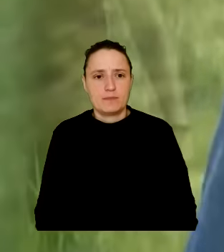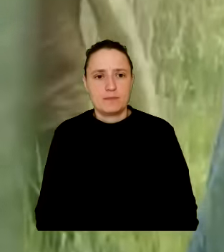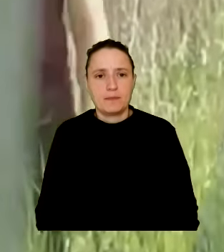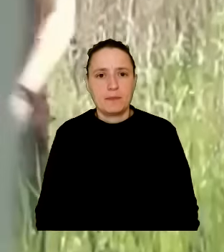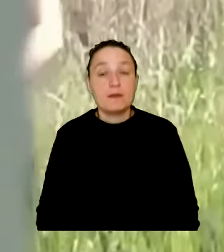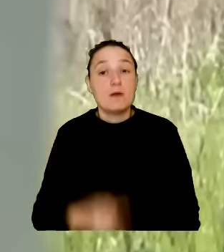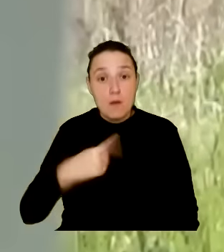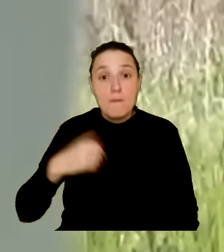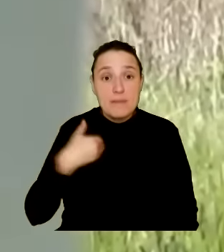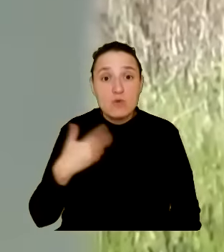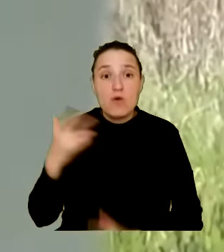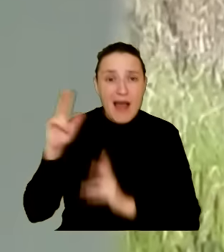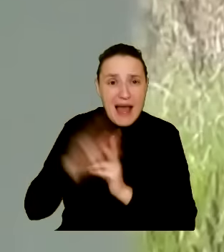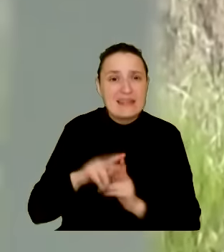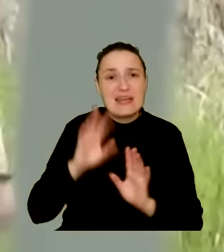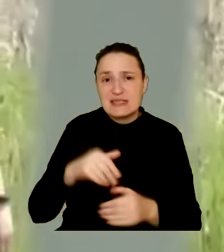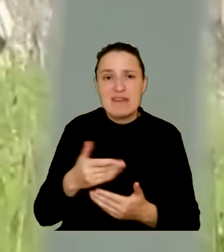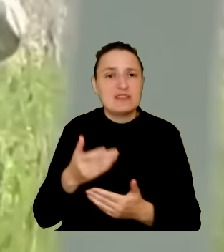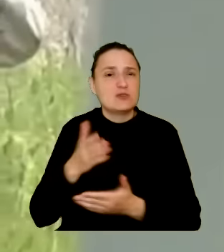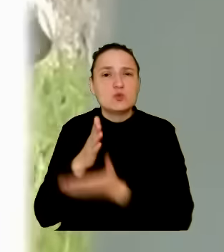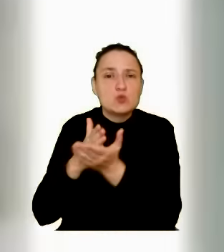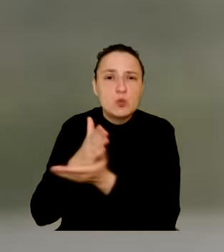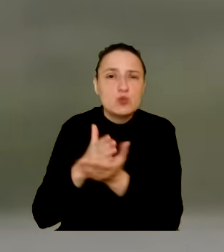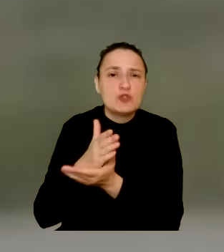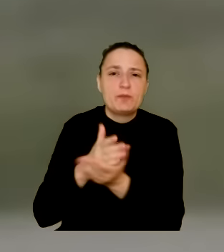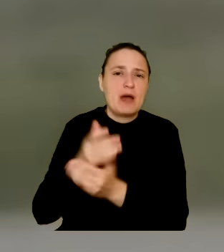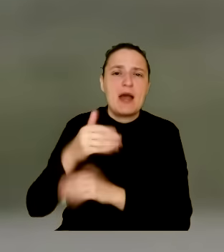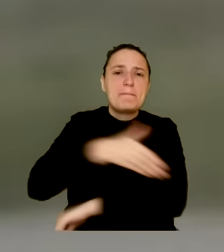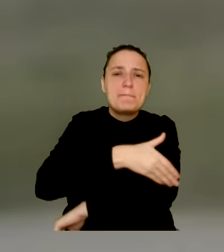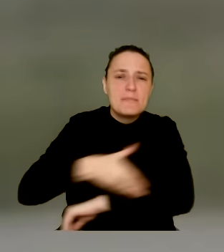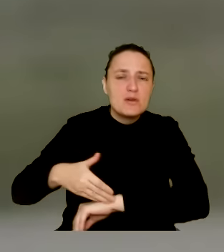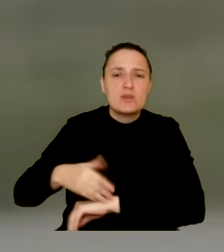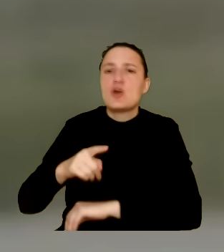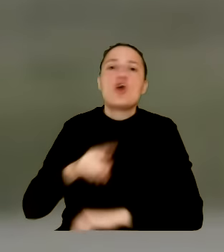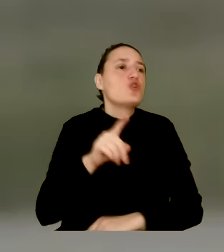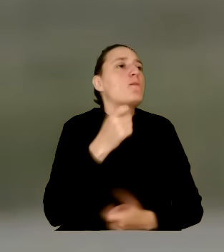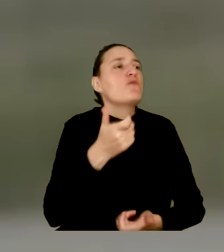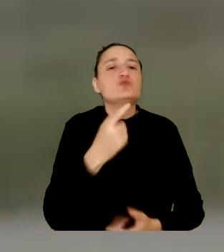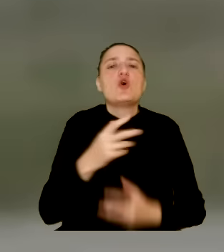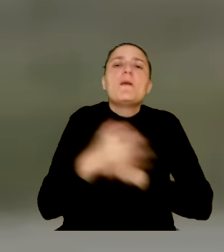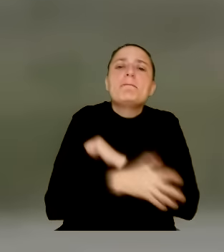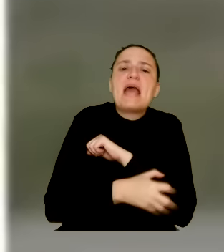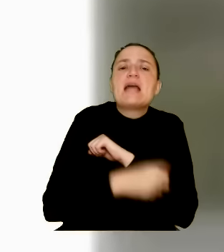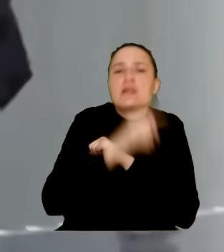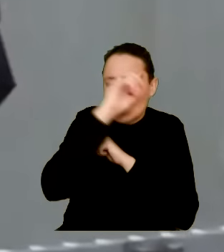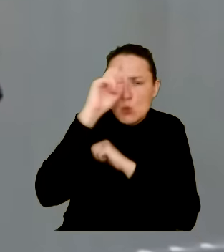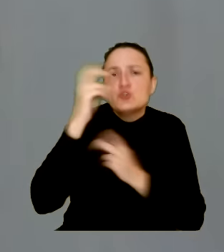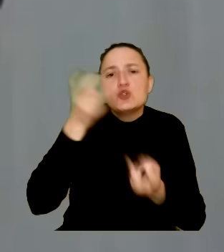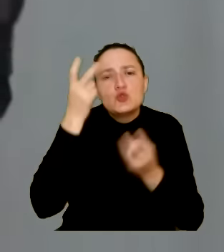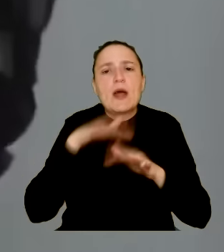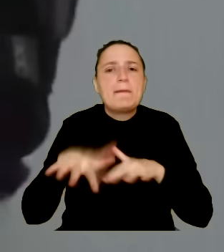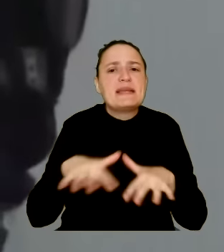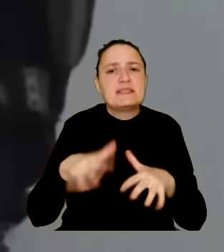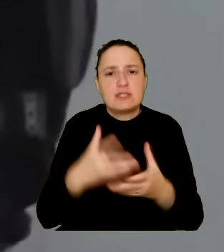atak ze strony służb białorusko-rosyjskich, atak hybrydowy na naszą granicę. To są biedni ludzie, którzy szukają swojego miejsca na ziemi. W ten